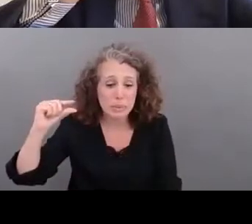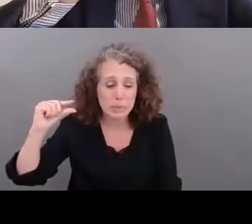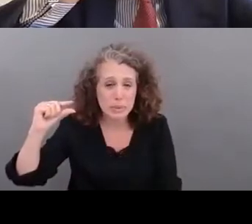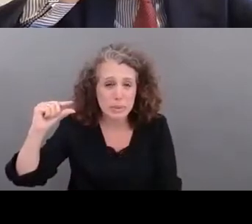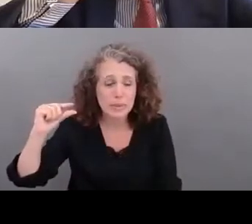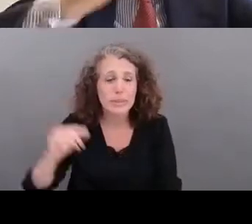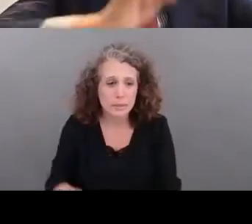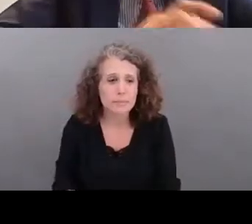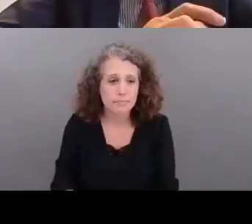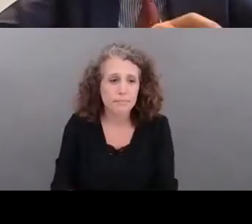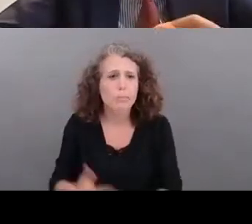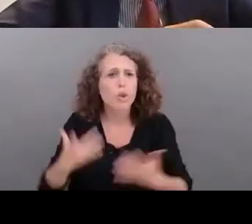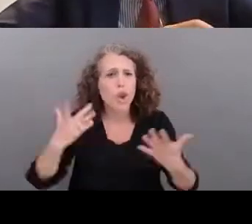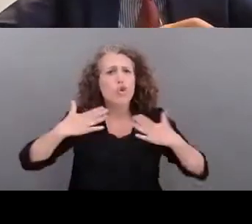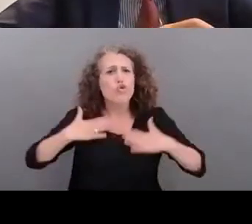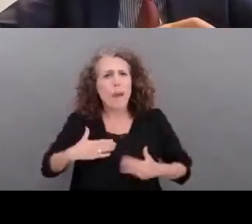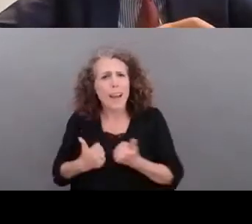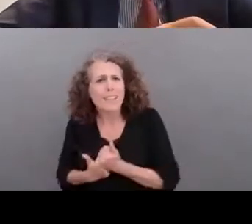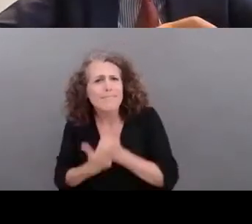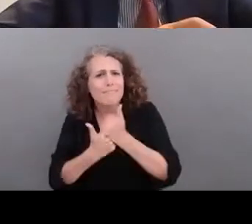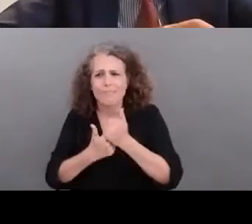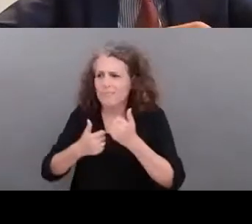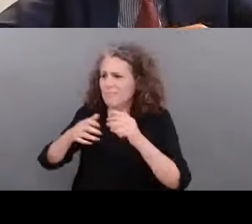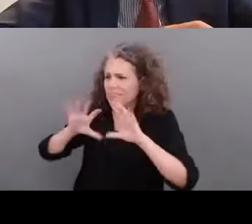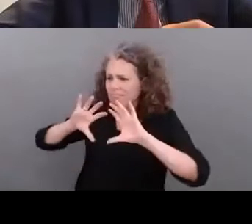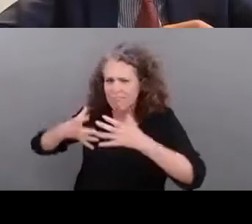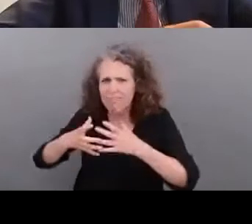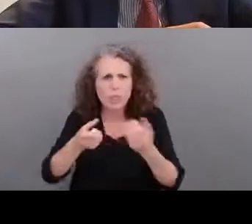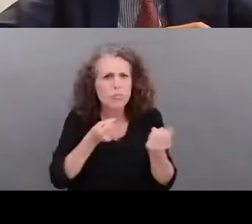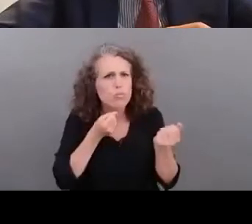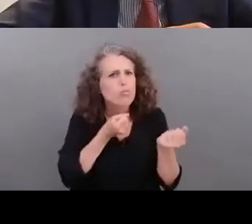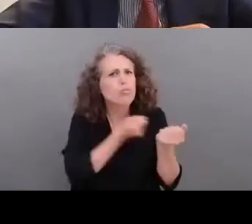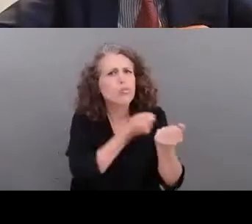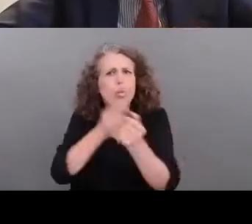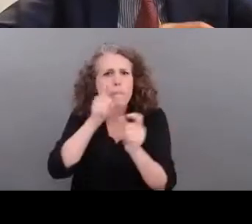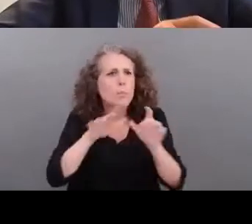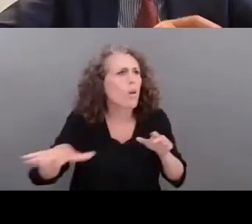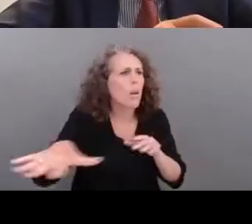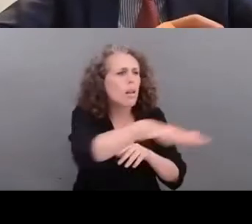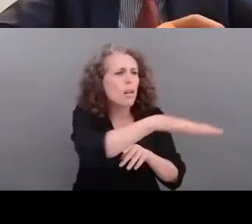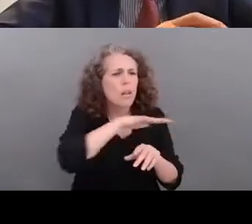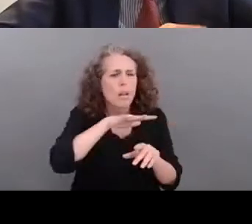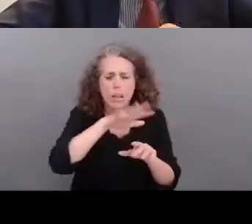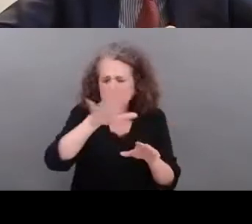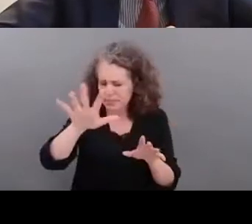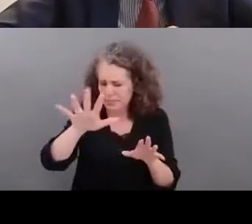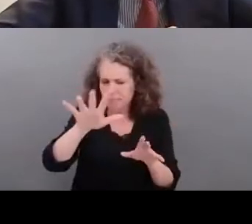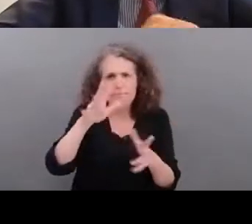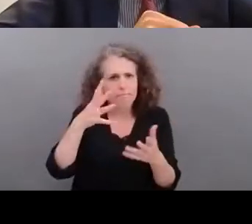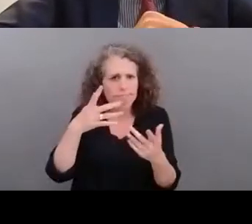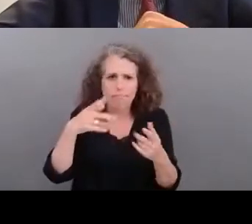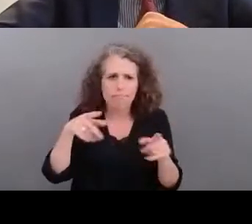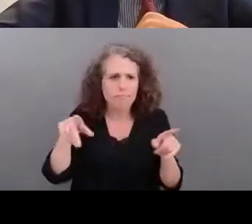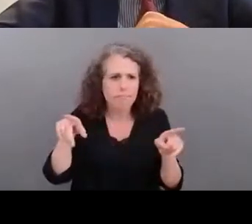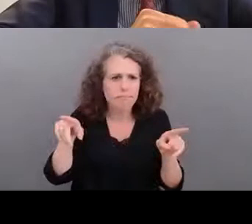d'y faire face de la manière dont les agences humanitaires prévoir à soutenir les personnes en situation de